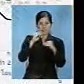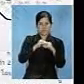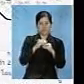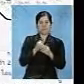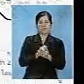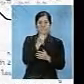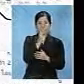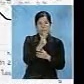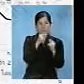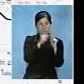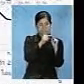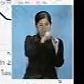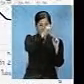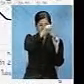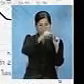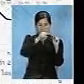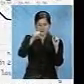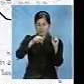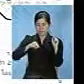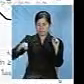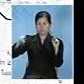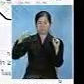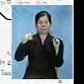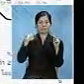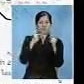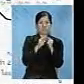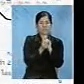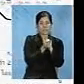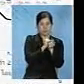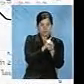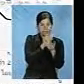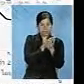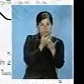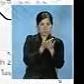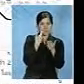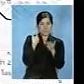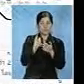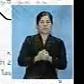เส้นที่อยู่ข้างล่างนั้นก็คืออัตราแลกเปลี่ยนที่แข็งค่าขึ้นจากที่เคยอยู่สูง